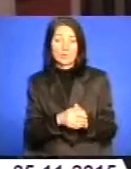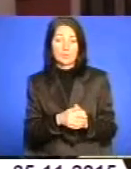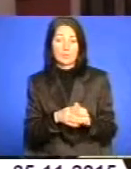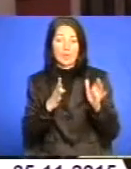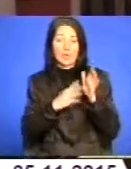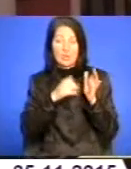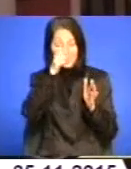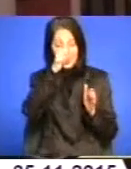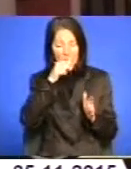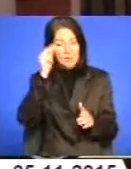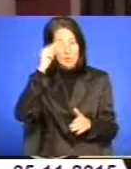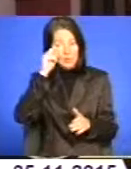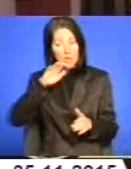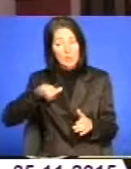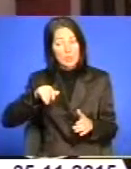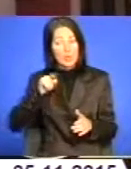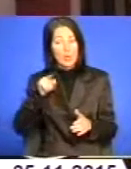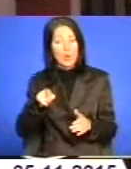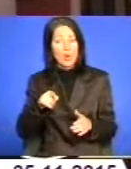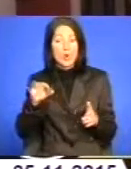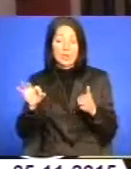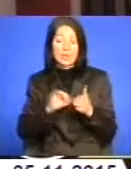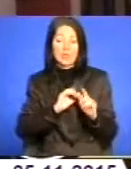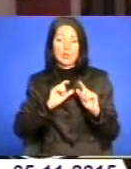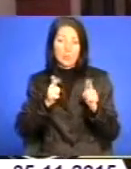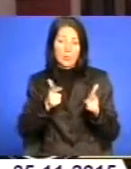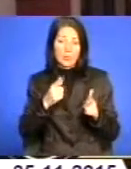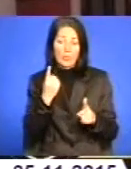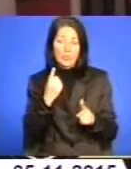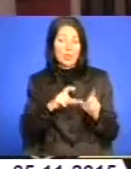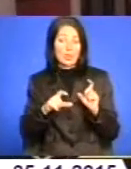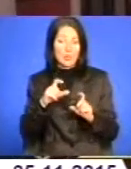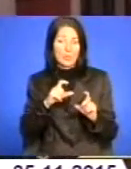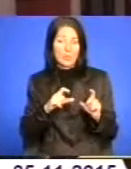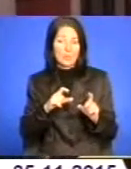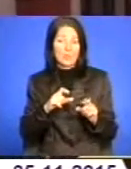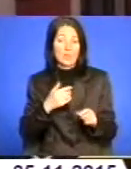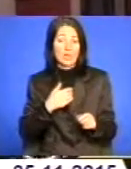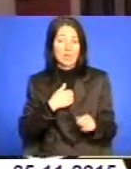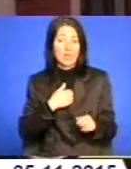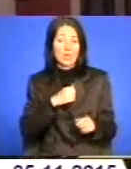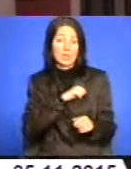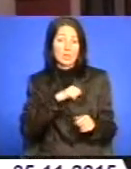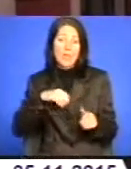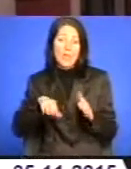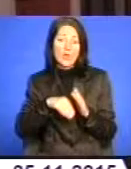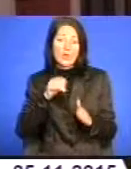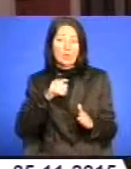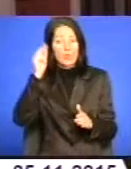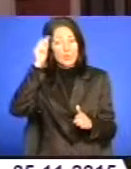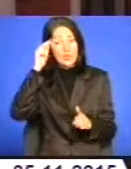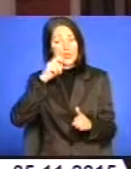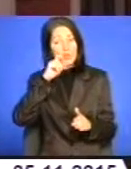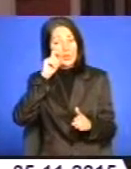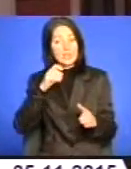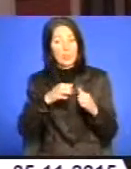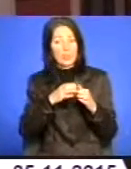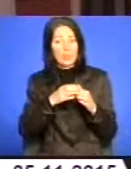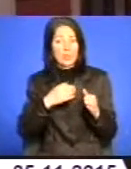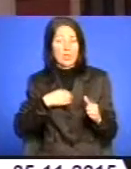9 місяців вчився, а після того, ну, зразу вступив на першому курсі. А я сам вибрав, щоб вчитися в українській групі, бо я